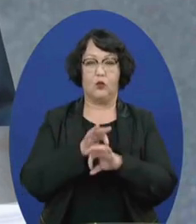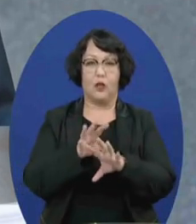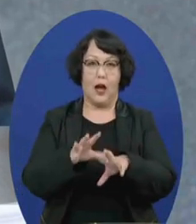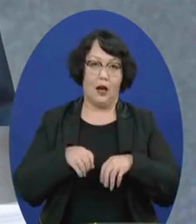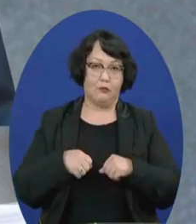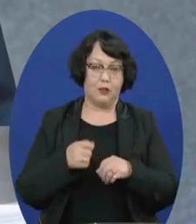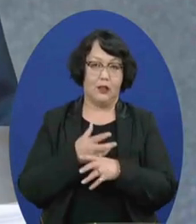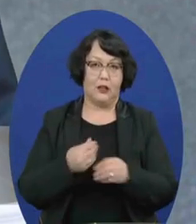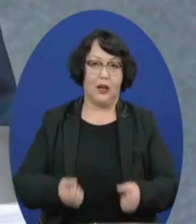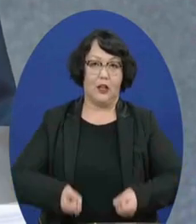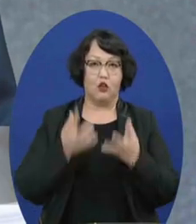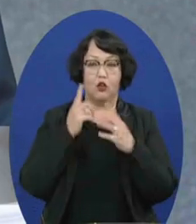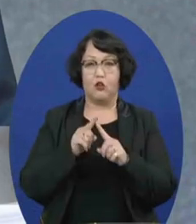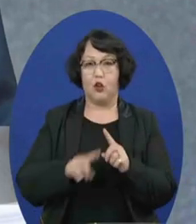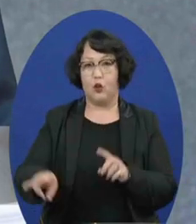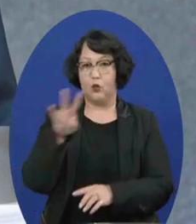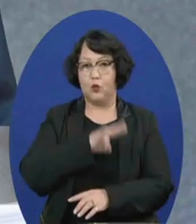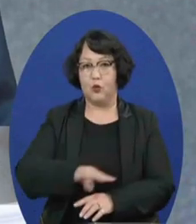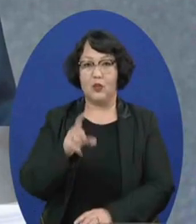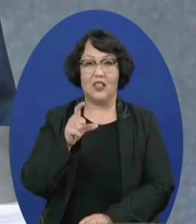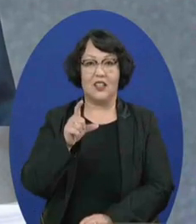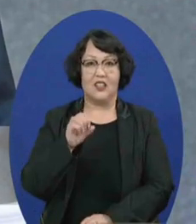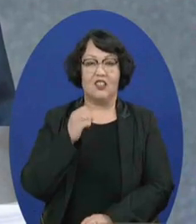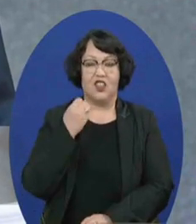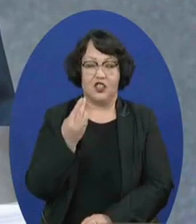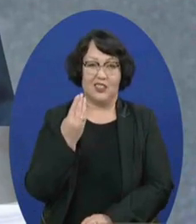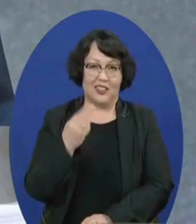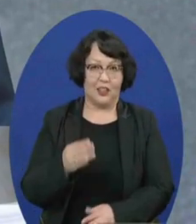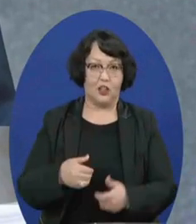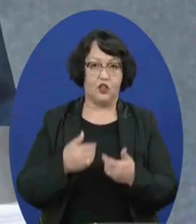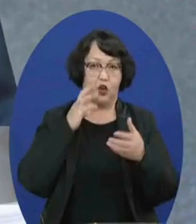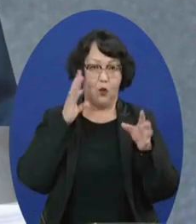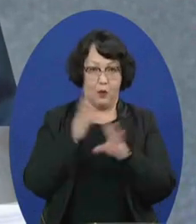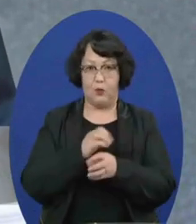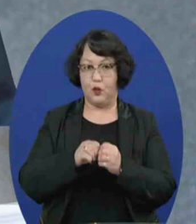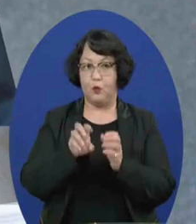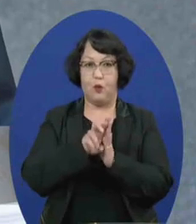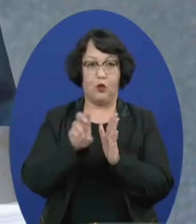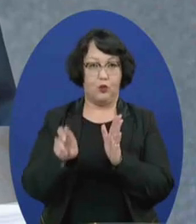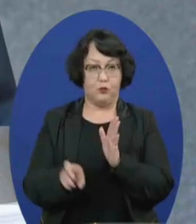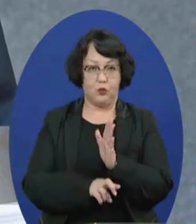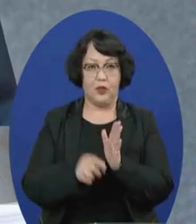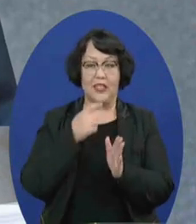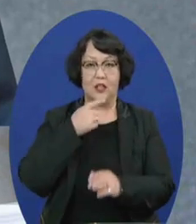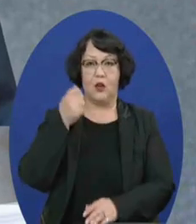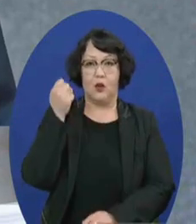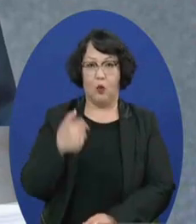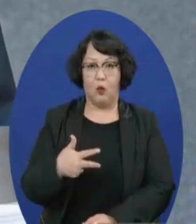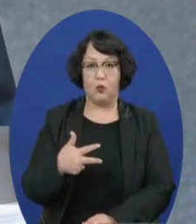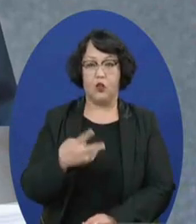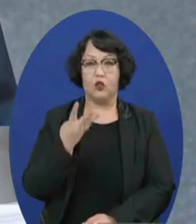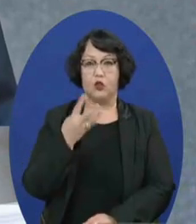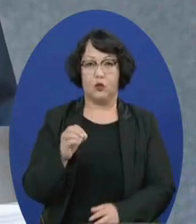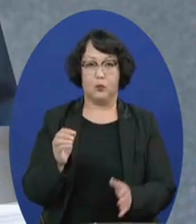байна. Одоо хөдөө орон нутгад очиж энэ эсэлтийн шалгалтыг зохион байгуулах боломжгүй гэсэн үг. За 3 дугаарт бол